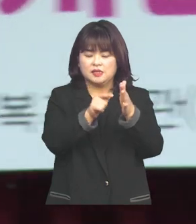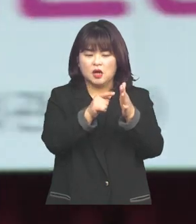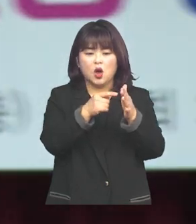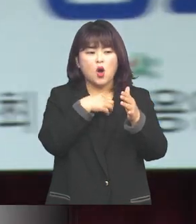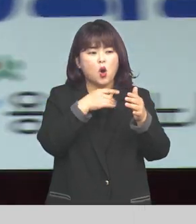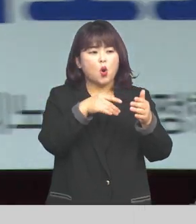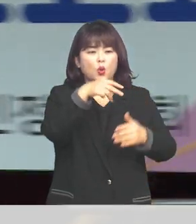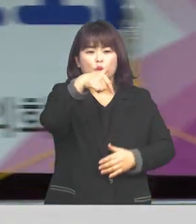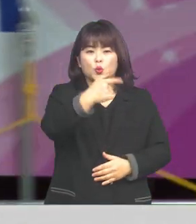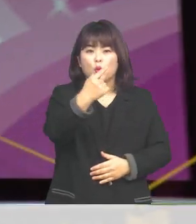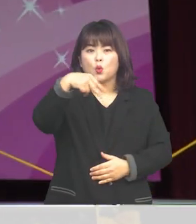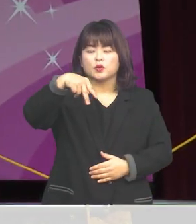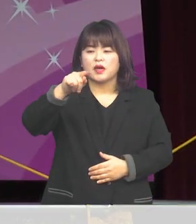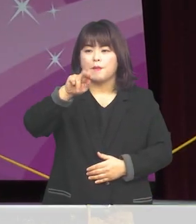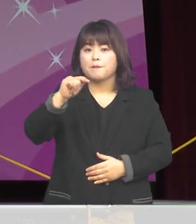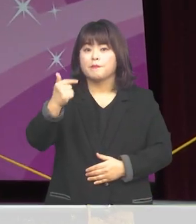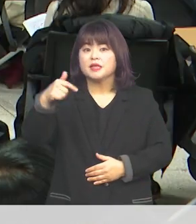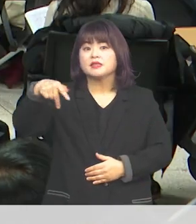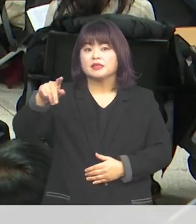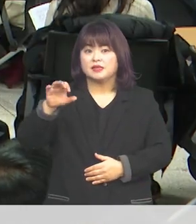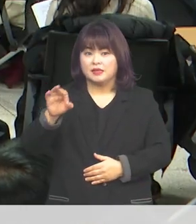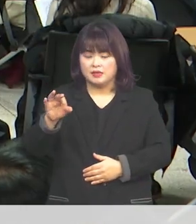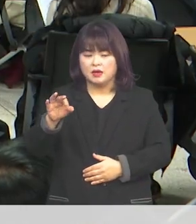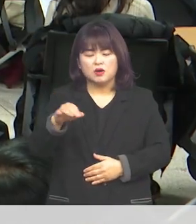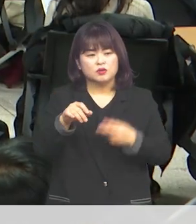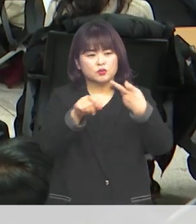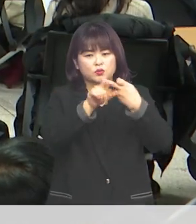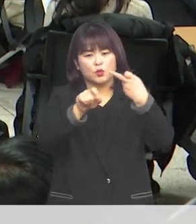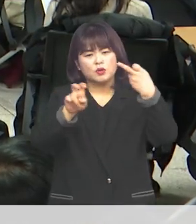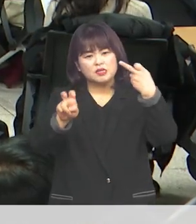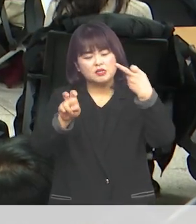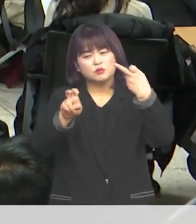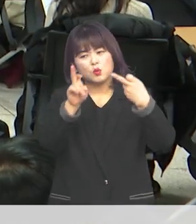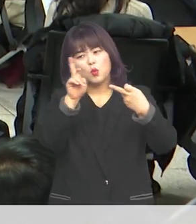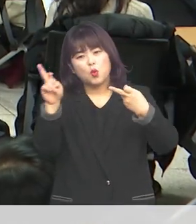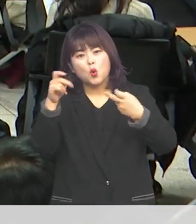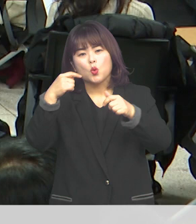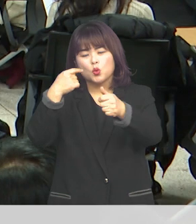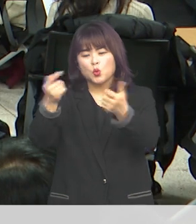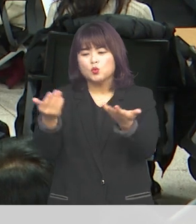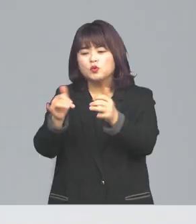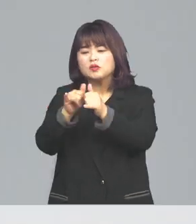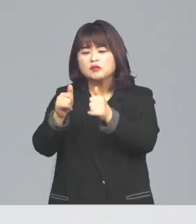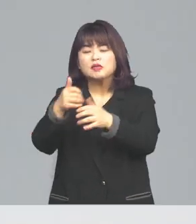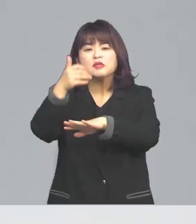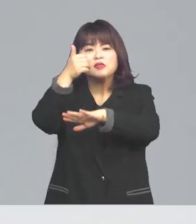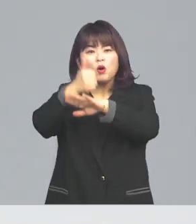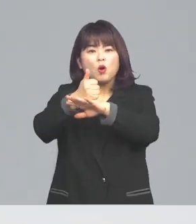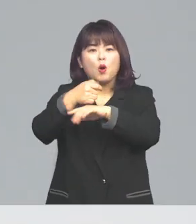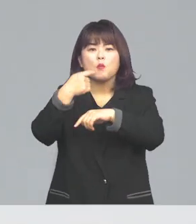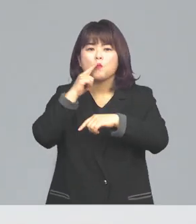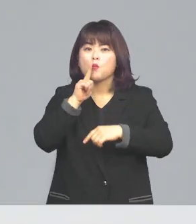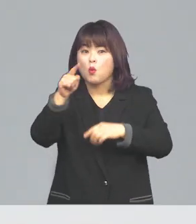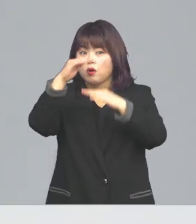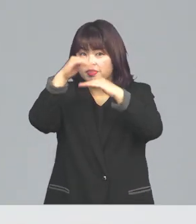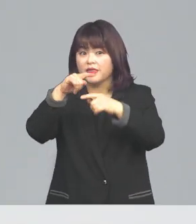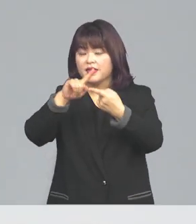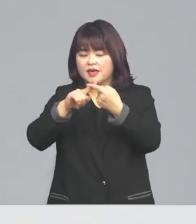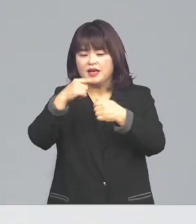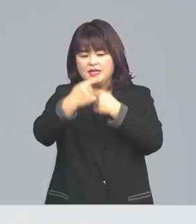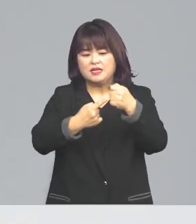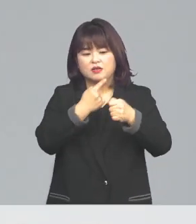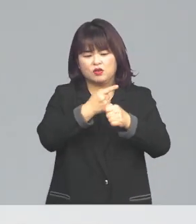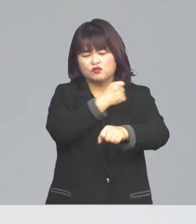용인특례시 노사민정협의회는 23일 김양장동 용인시 노동복지관 대회의실에서 성과보고회를 열어 한 해